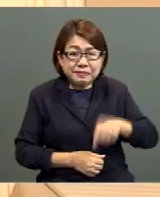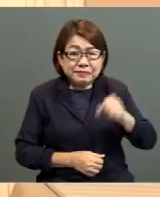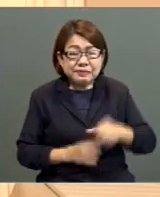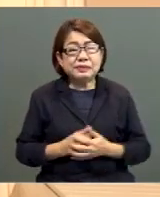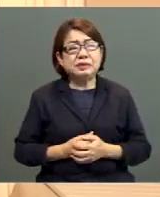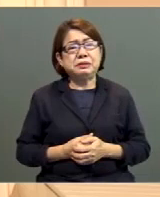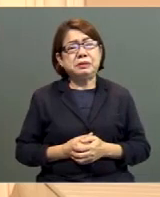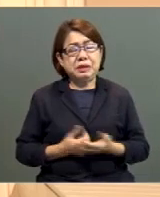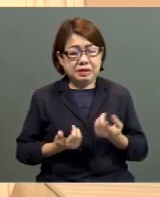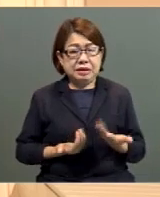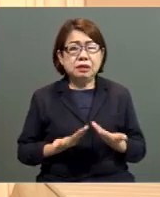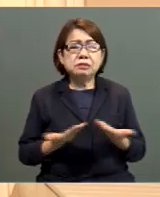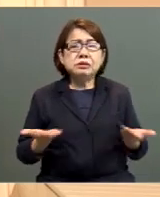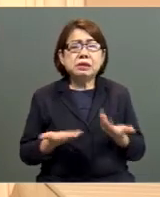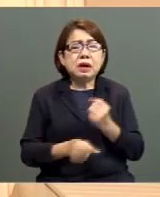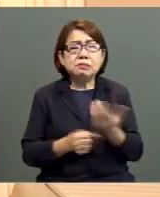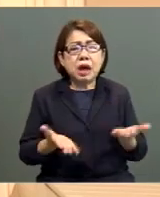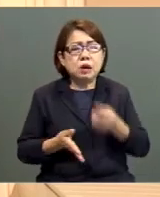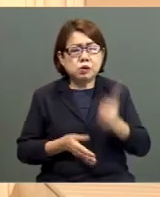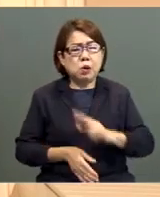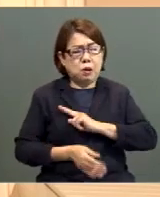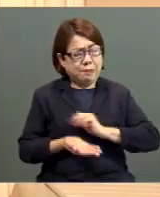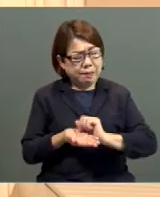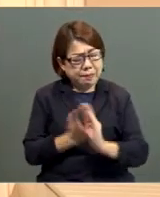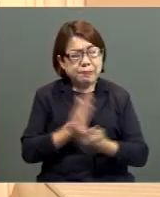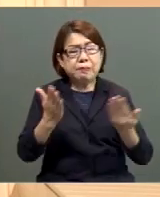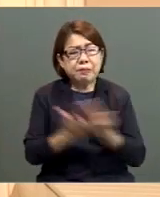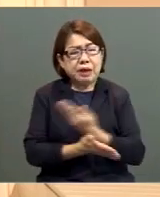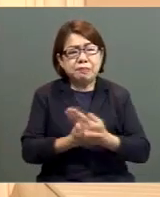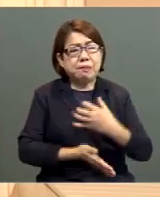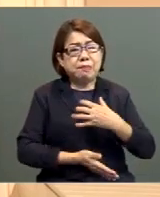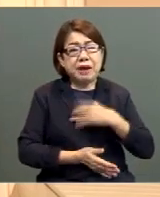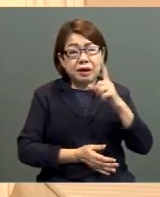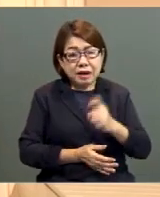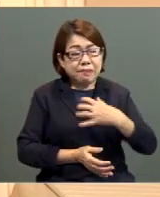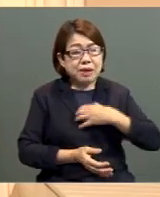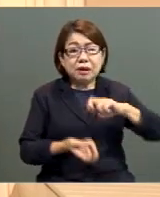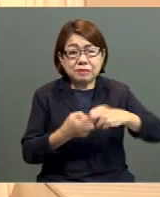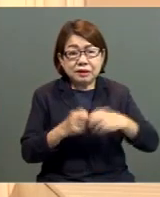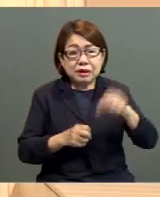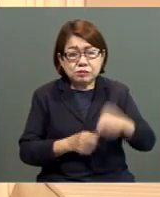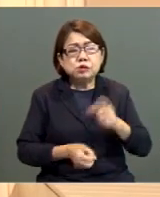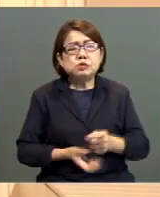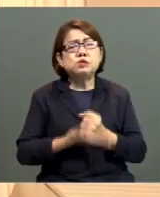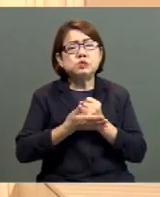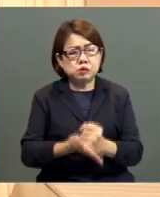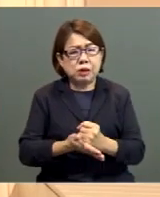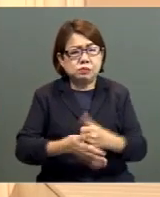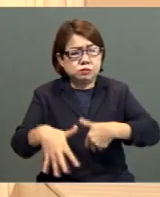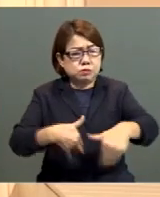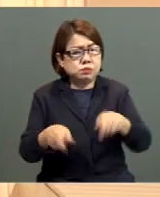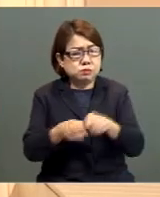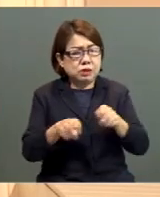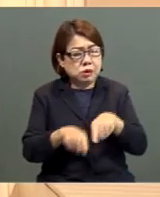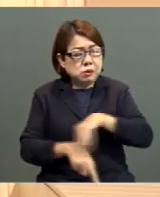างแต่เราทุกคนต้องปรับตัวเพื่อความอยู่รอดต้องมีความรับผิดชอบต่อส่วนรวมเราจึงจะฝ่าวิกฤ